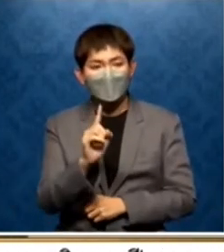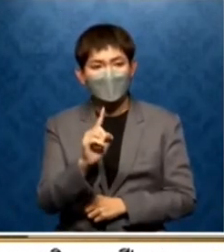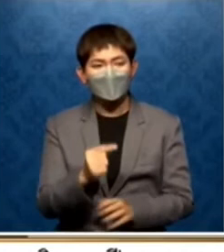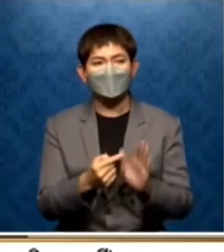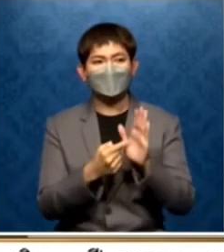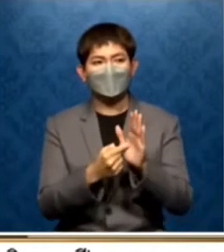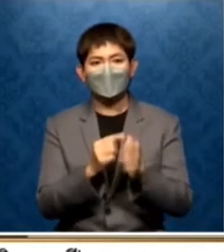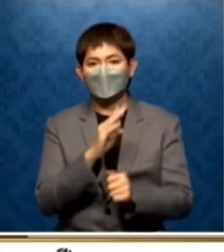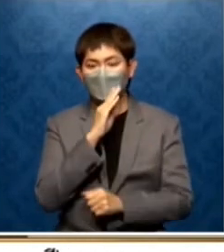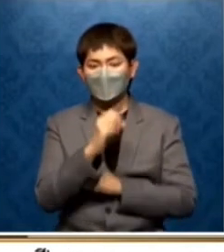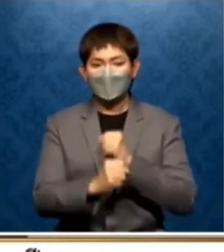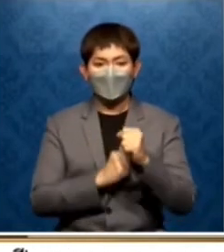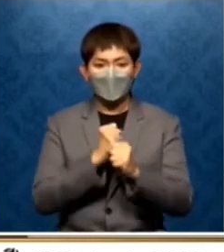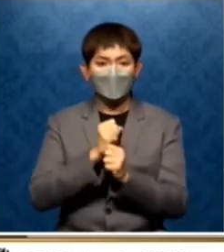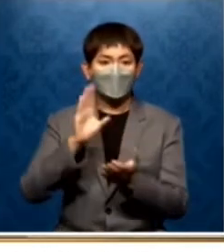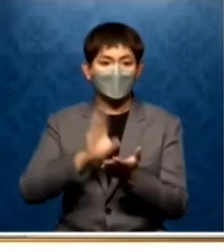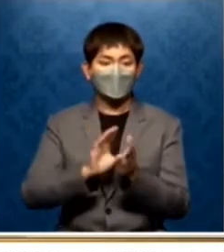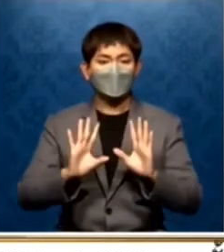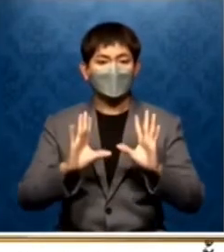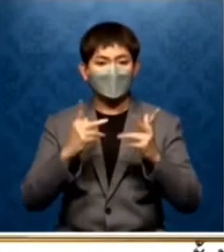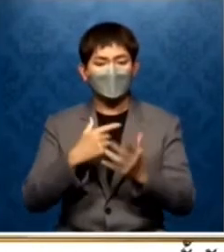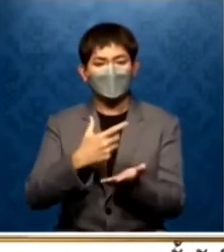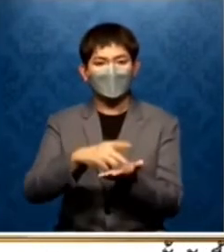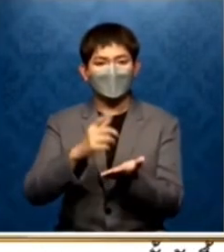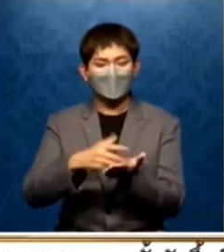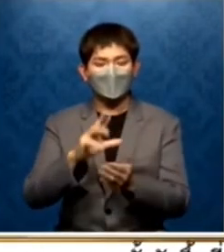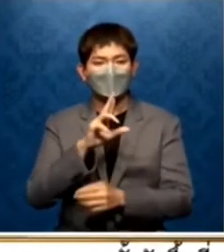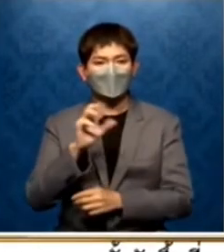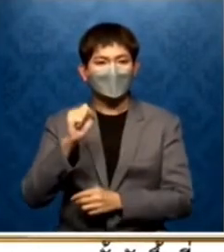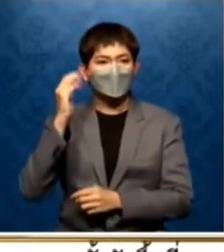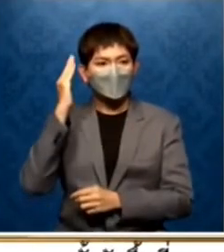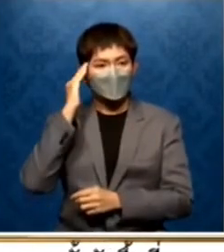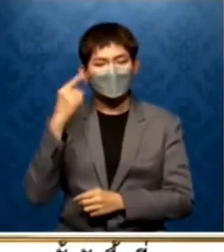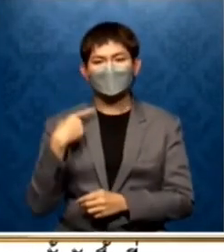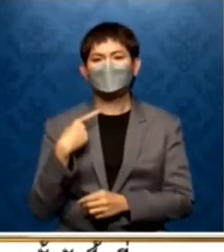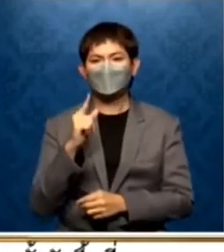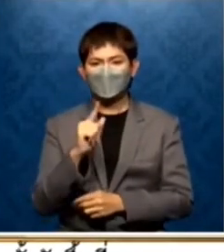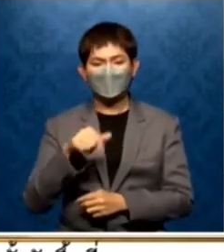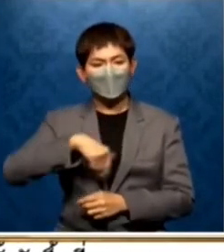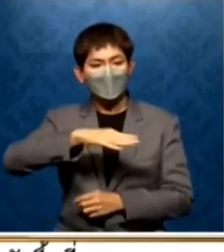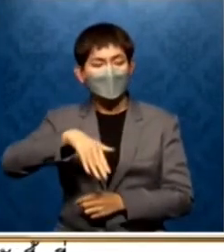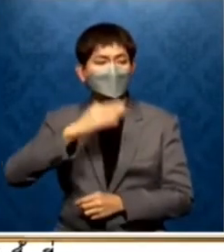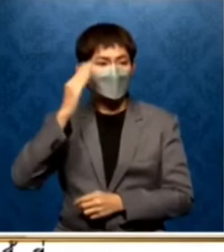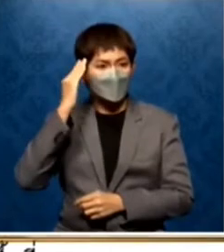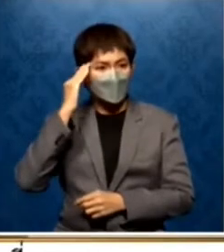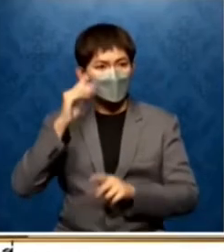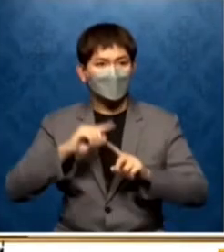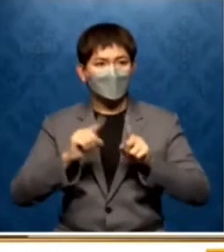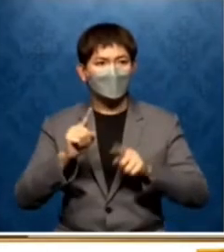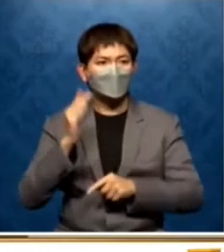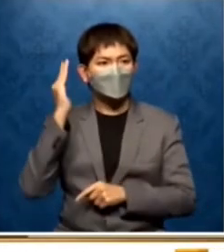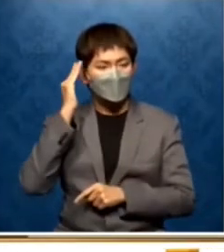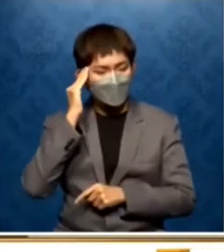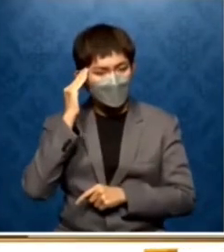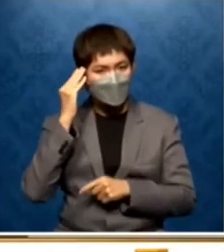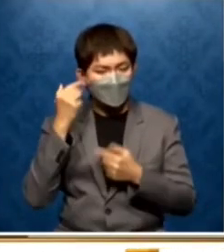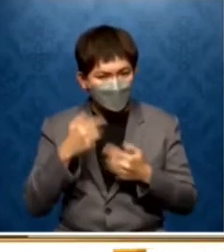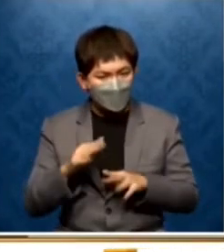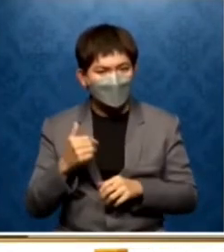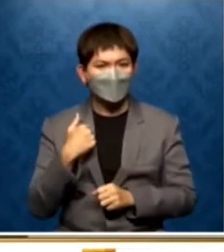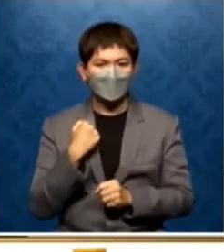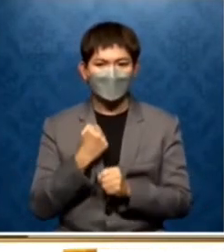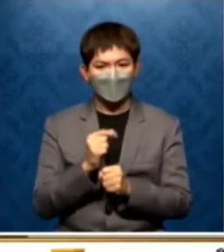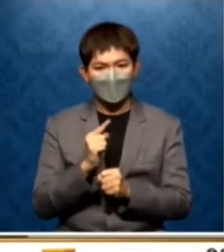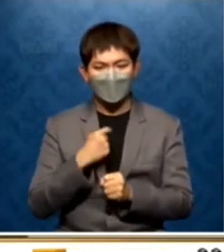นี้เมื่อสิ้นปีงบประมาณต้องรายงานสภาก็เป็นประโยชน์ที่เราได้รับทราบ พียงแต่ว่าเรารับทราบนั้นเราจะใช้เรื่องอ